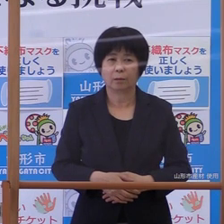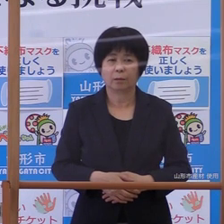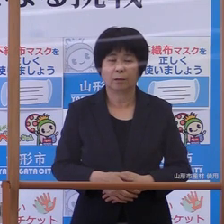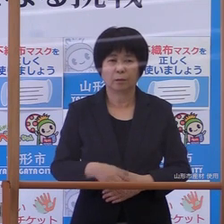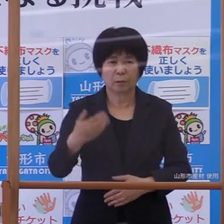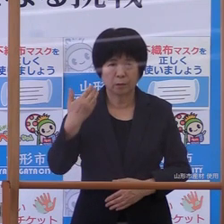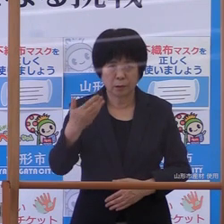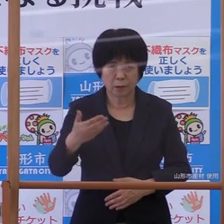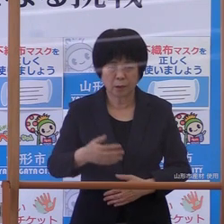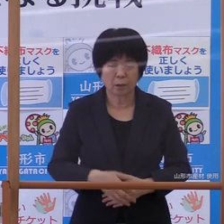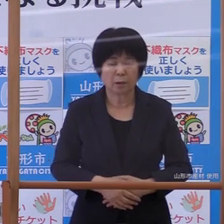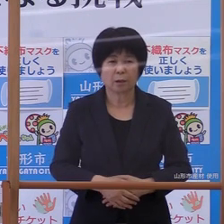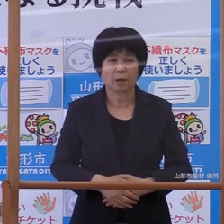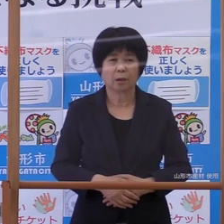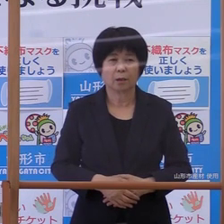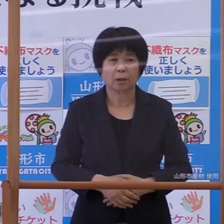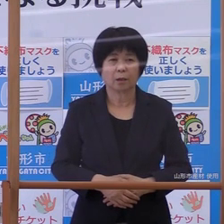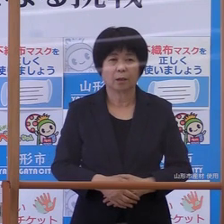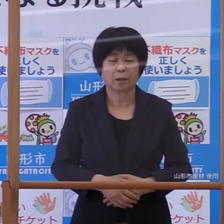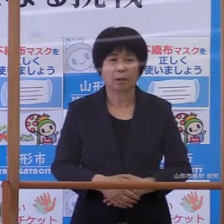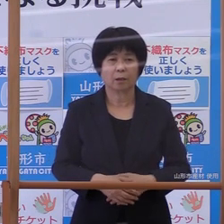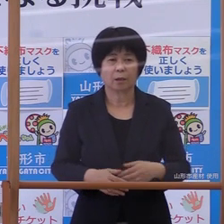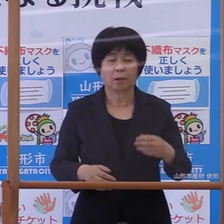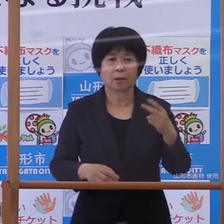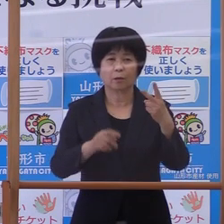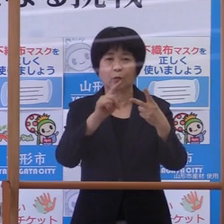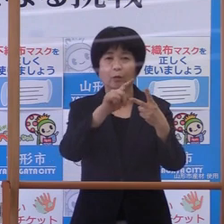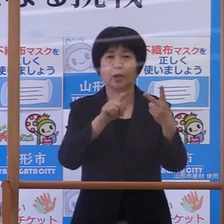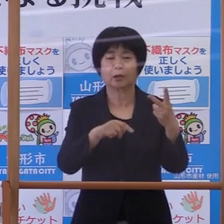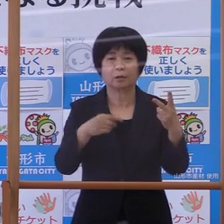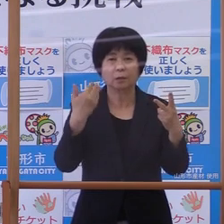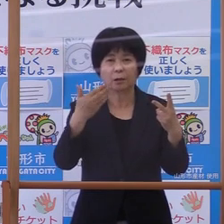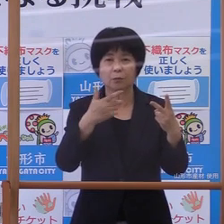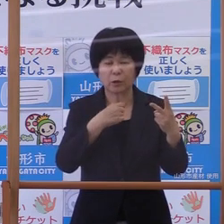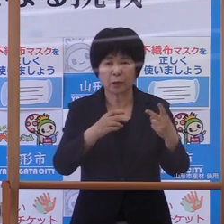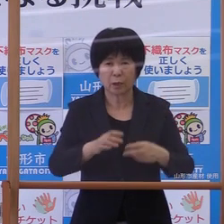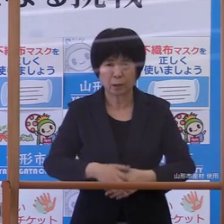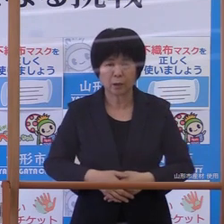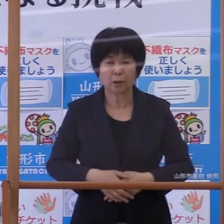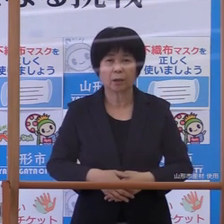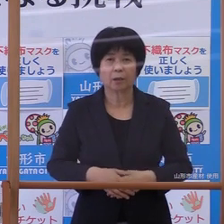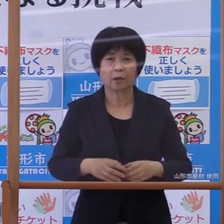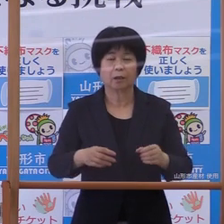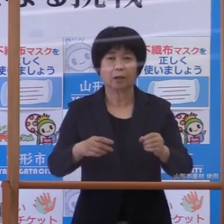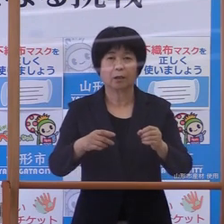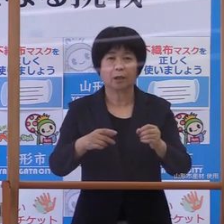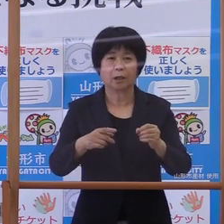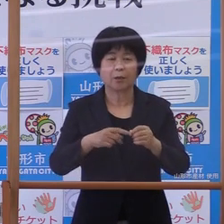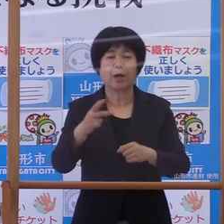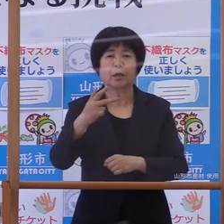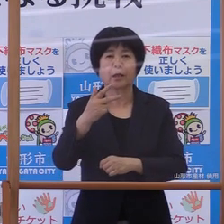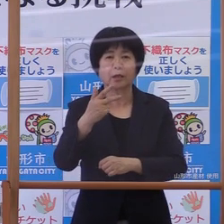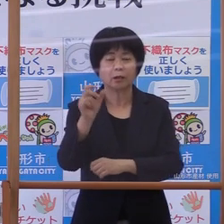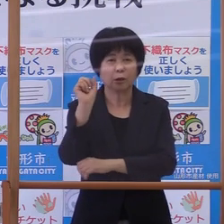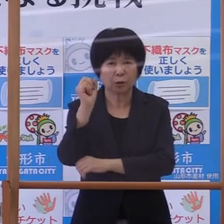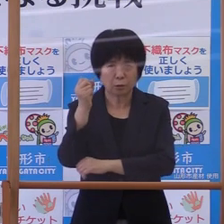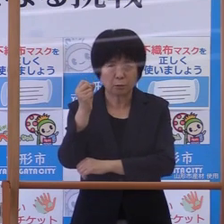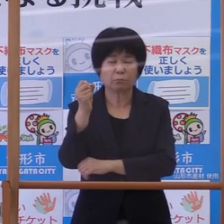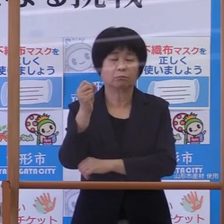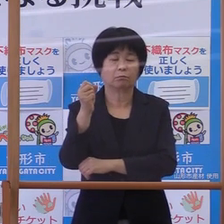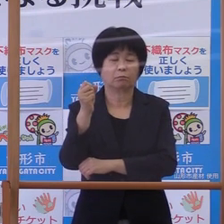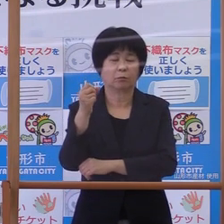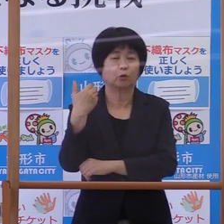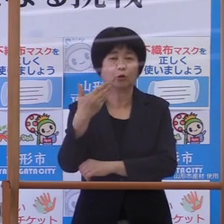NHK 和田です。よろしくお願いいたします。2点お伺いしたいんですけれども、まず山形新聞さんのご質問の関連なんです